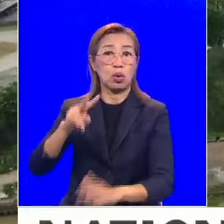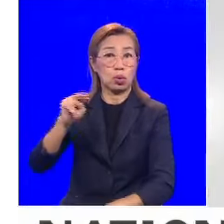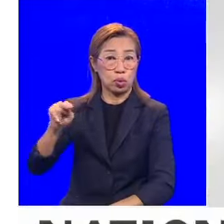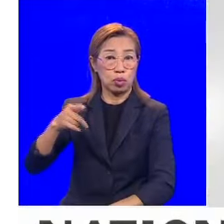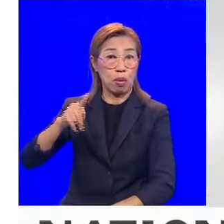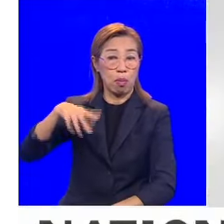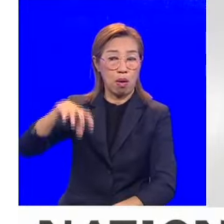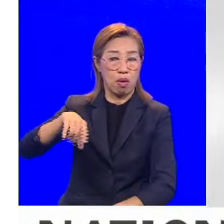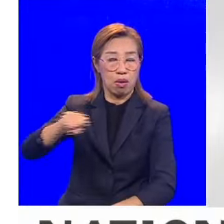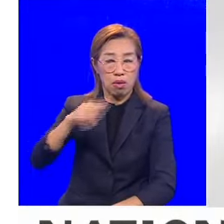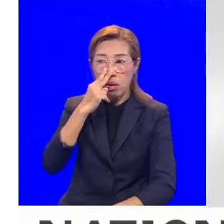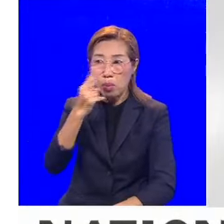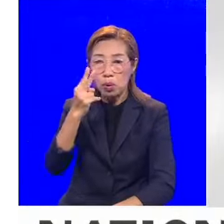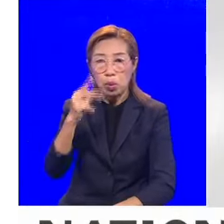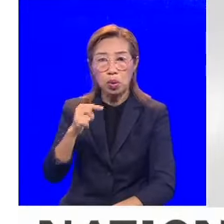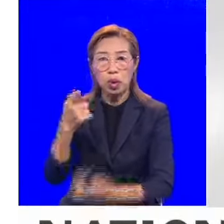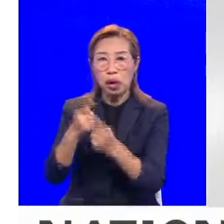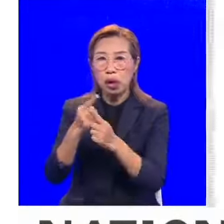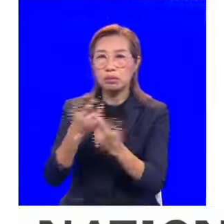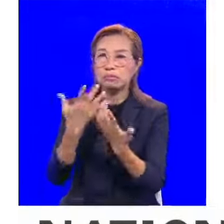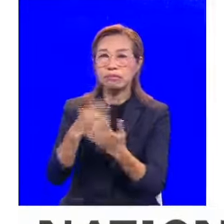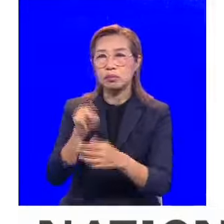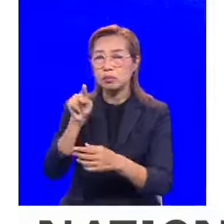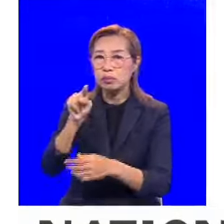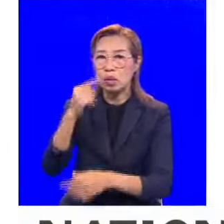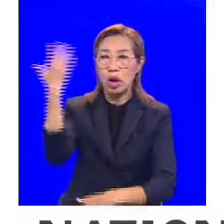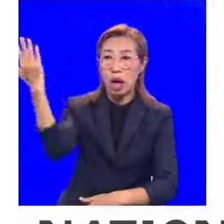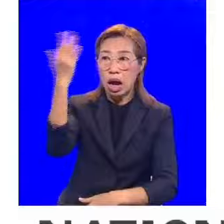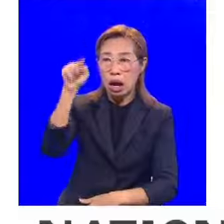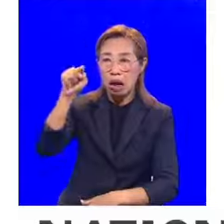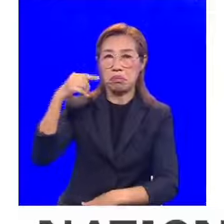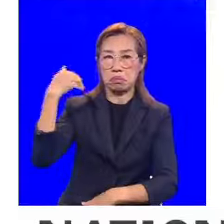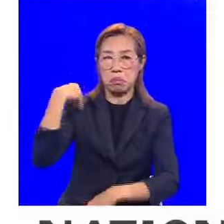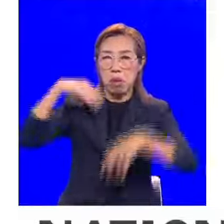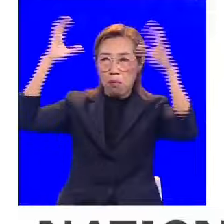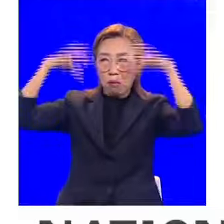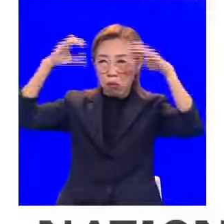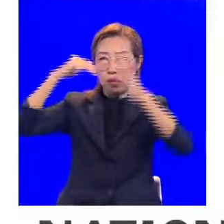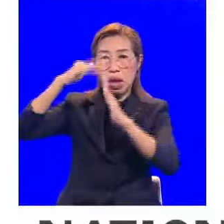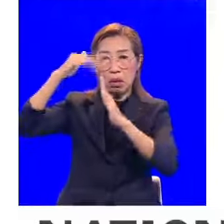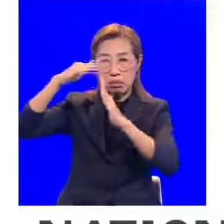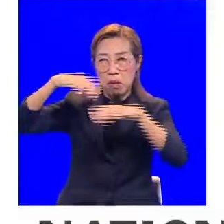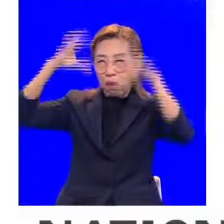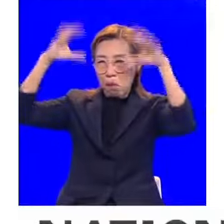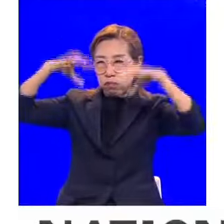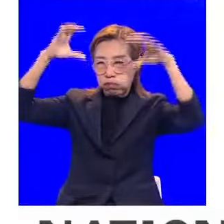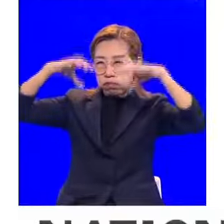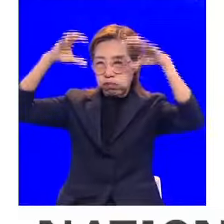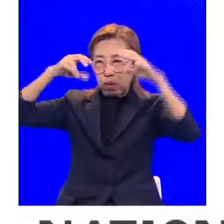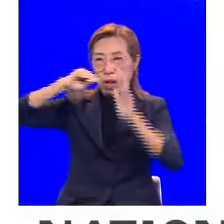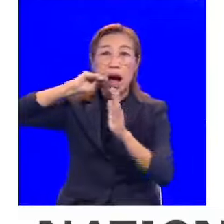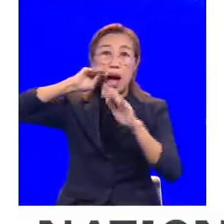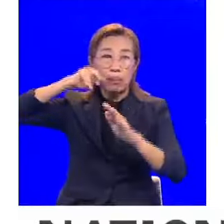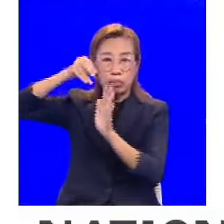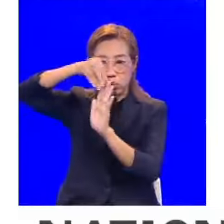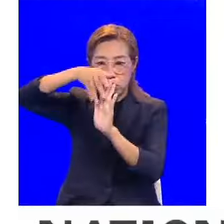ไปติดตามสภาวะอากาศดูปัจจัยเสี่ยงมีฝนตกหนักต่อเนื่องพื้นที่ตอนบนของประเทศน้ำก็ไหลสู่ลุ่ม